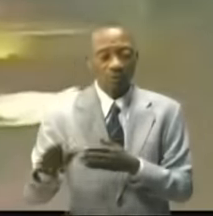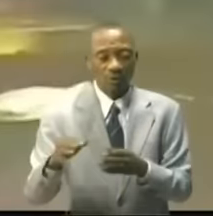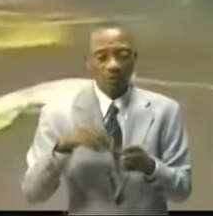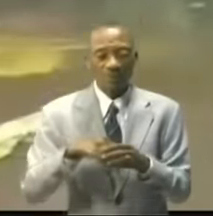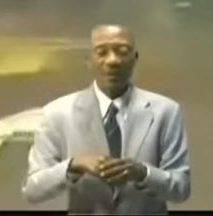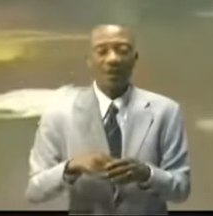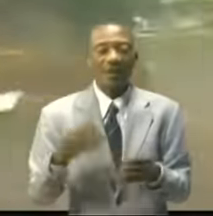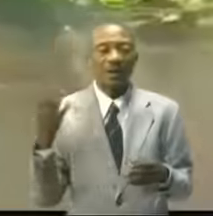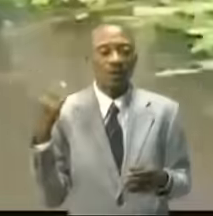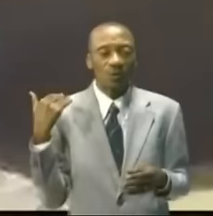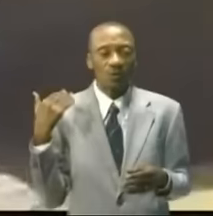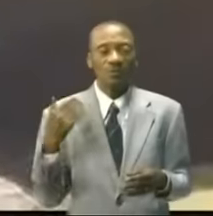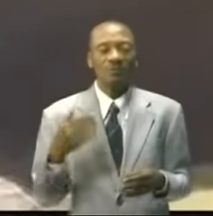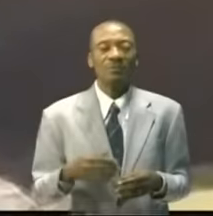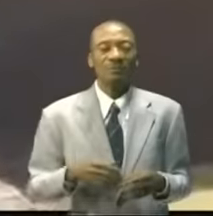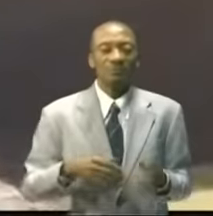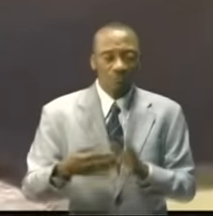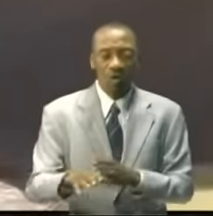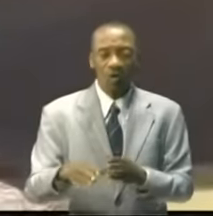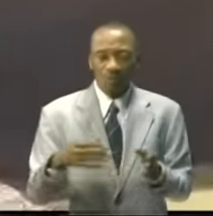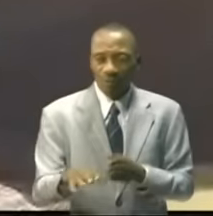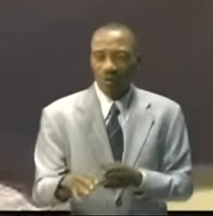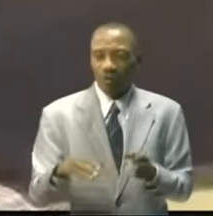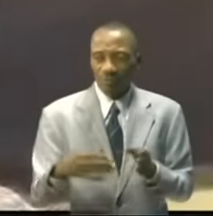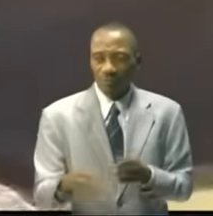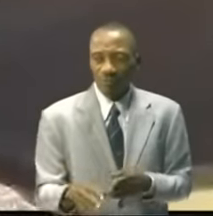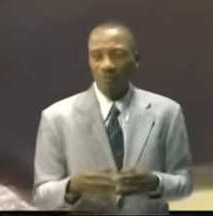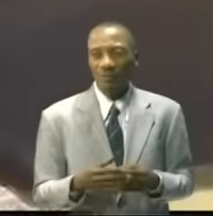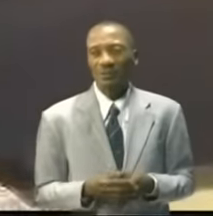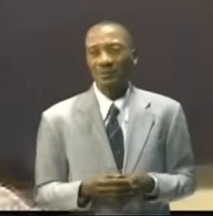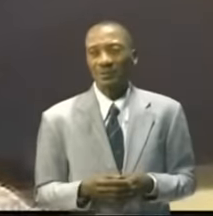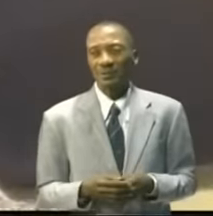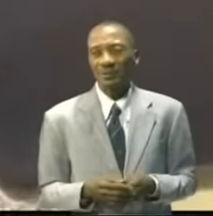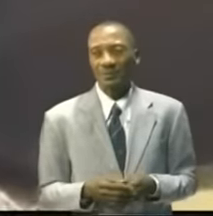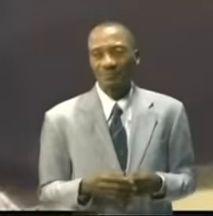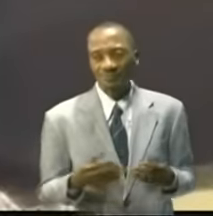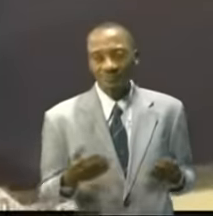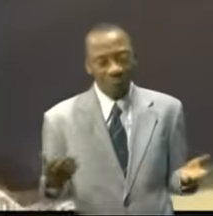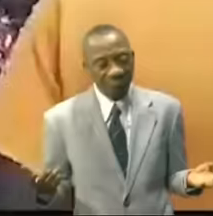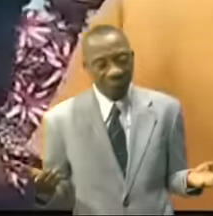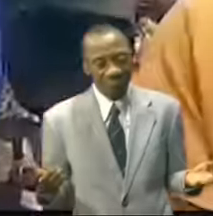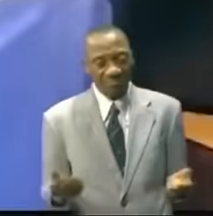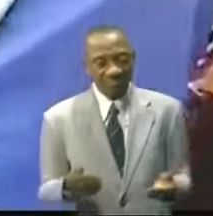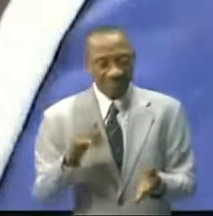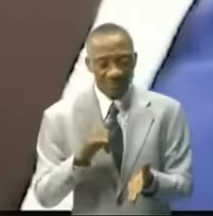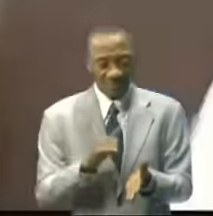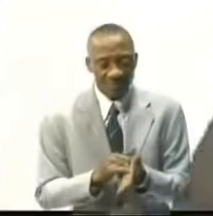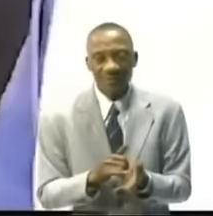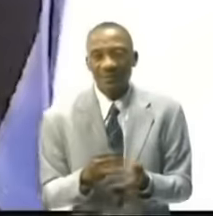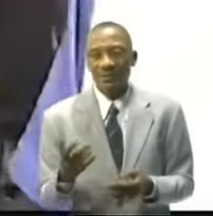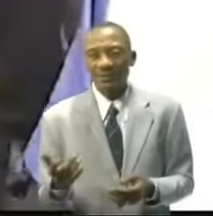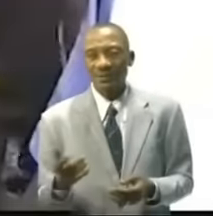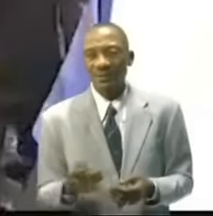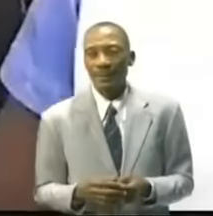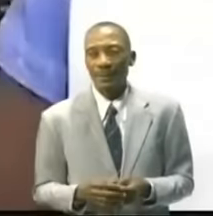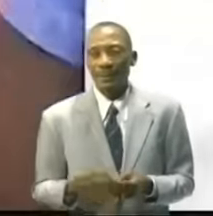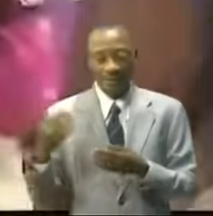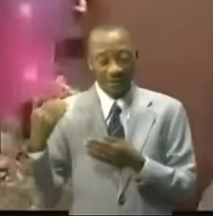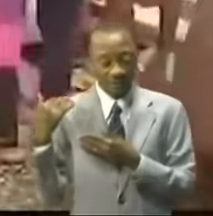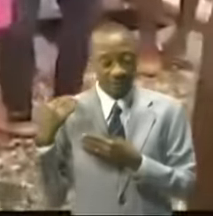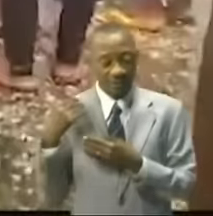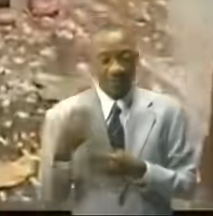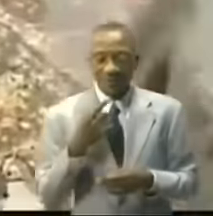dans sa sphère de décision de prendre des décisions courageuses, même impopulaires. Aussi, que les causes profondes de cette mort